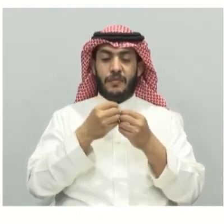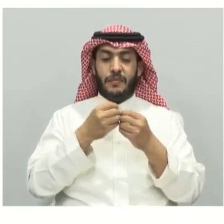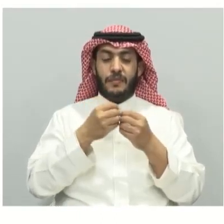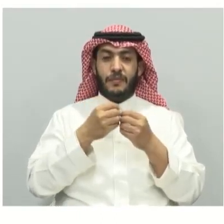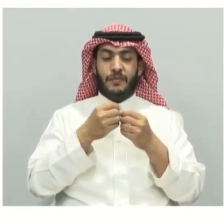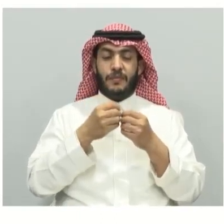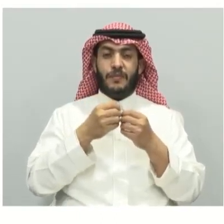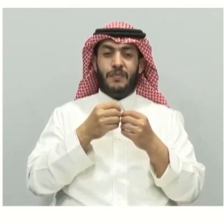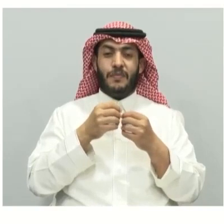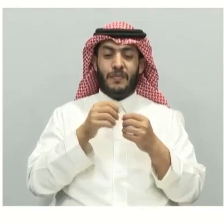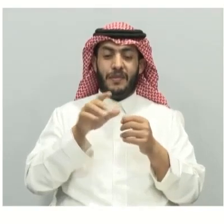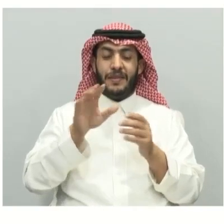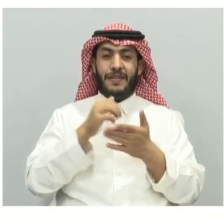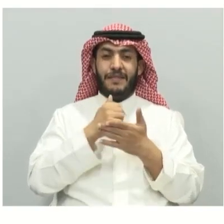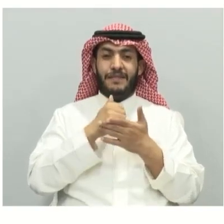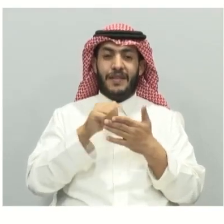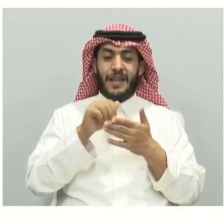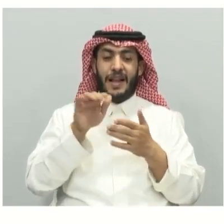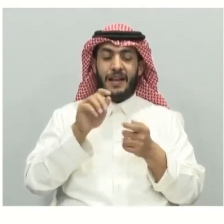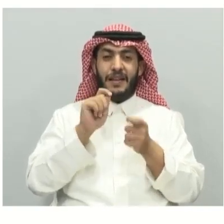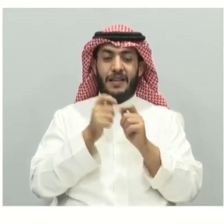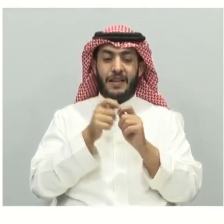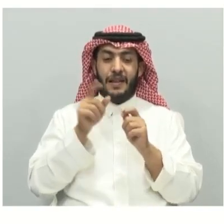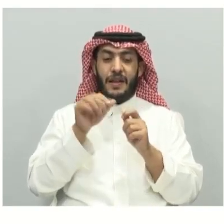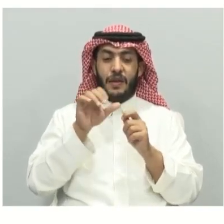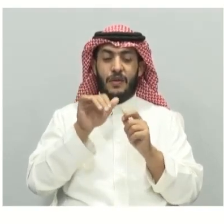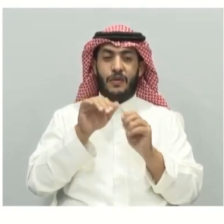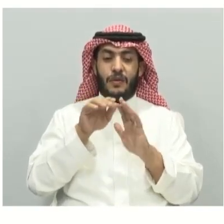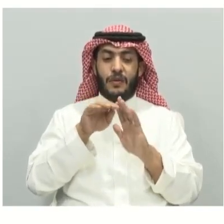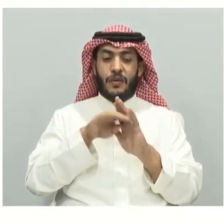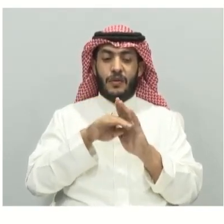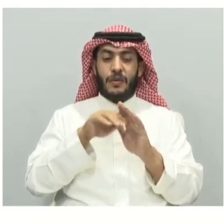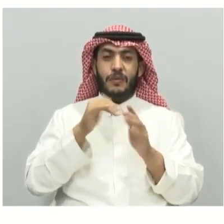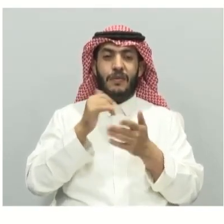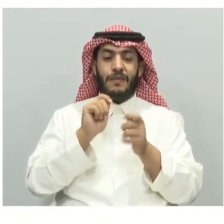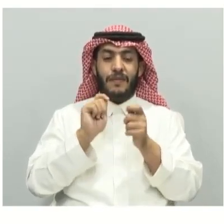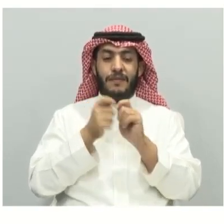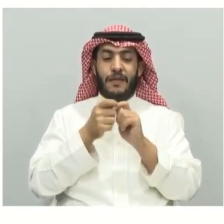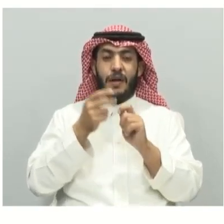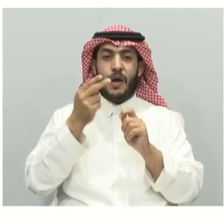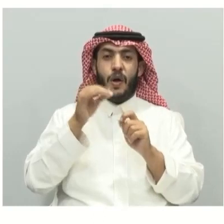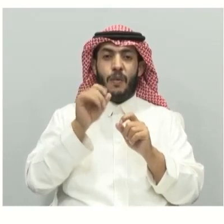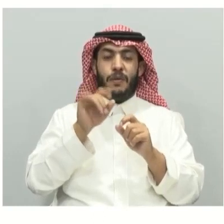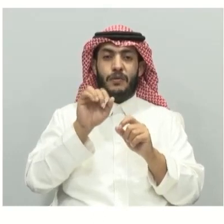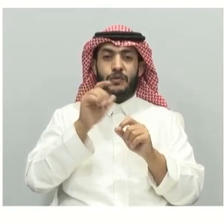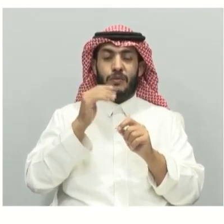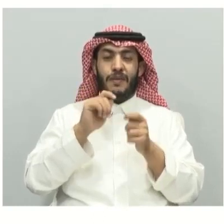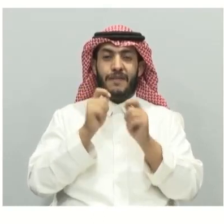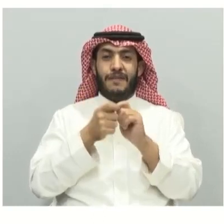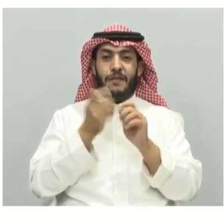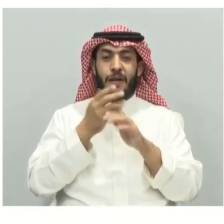هنا اسقط من الاسناد في هذه الروايه راو اسمه عمر بن صبح لماذا